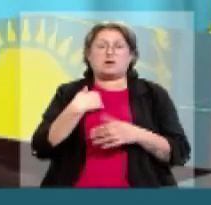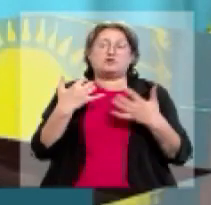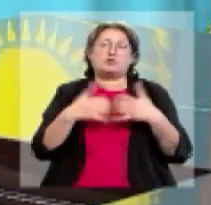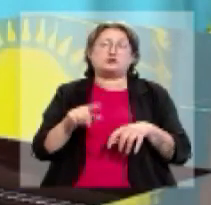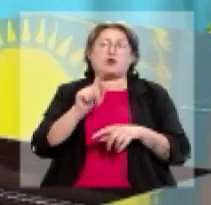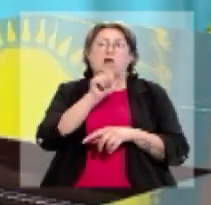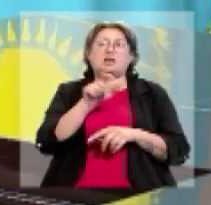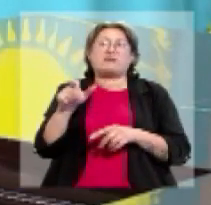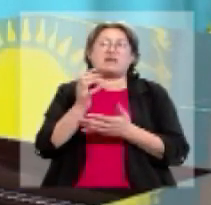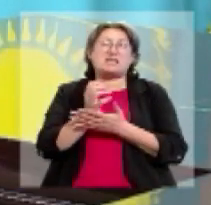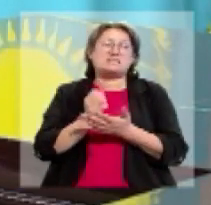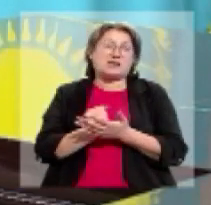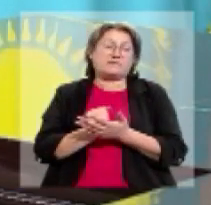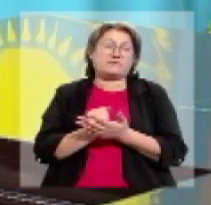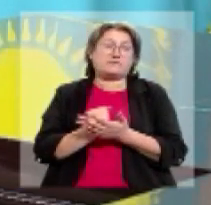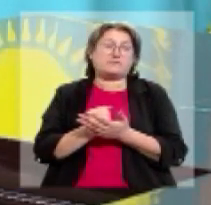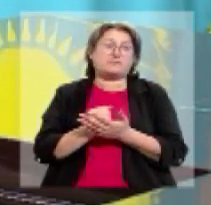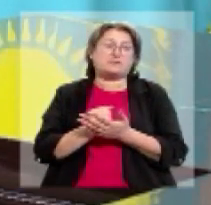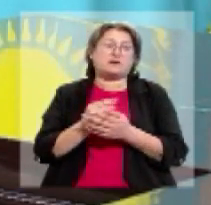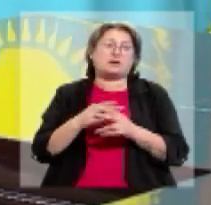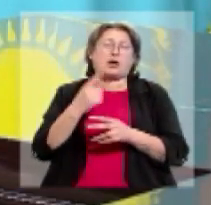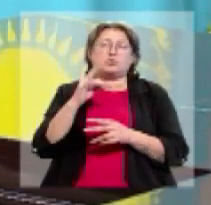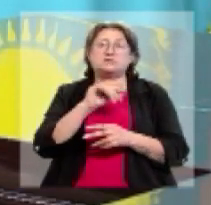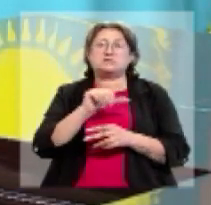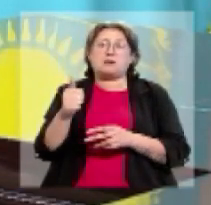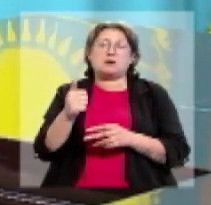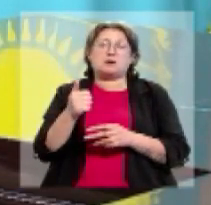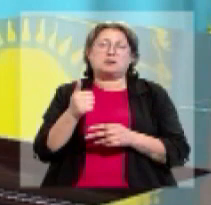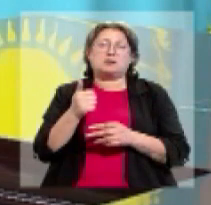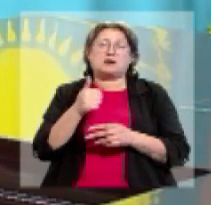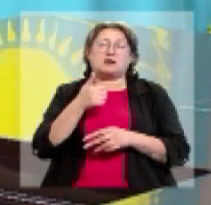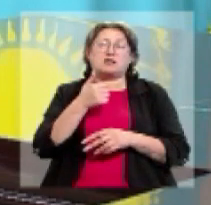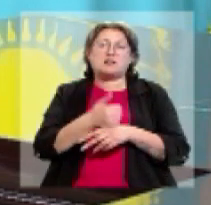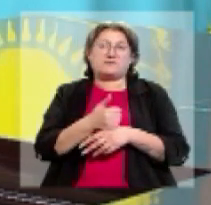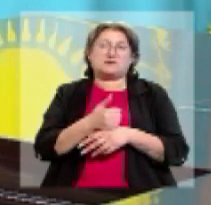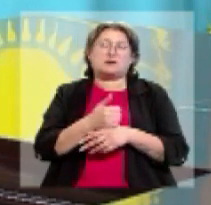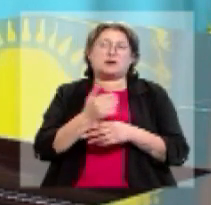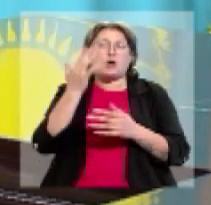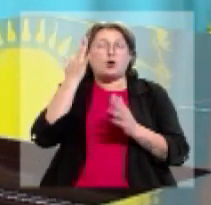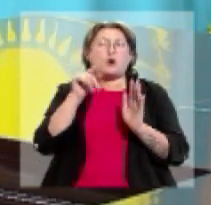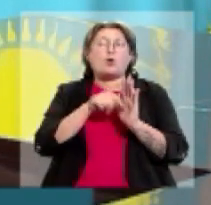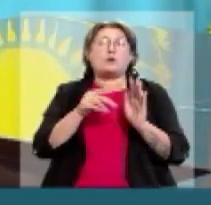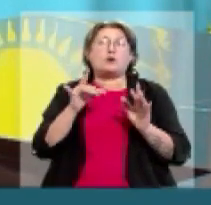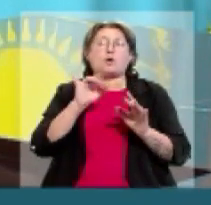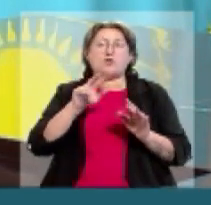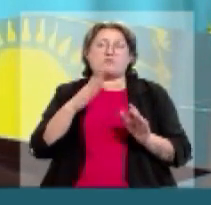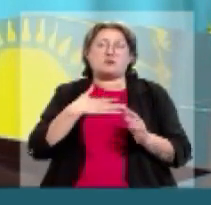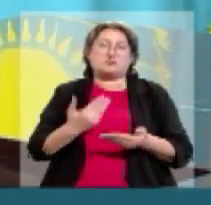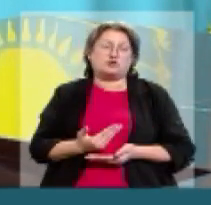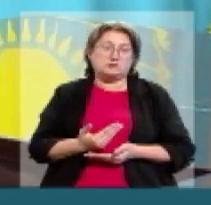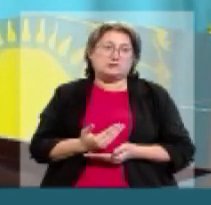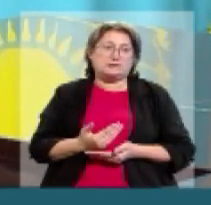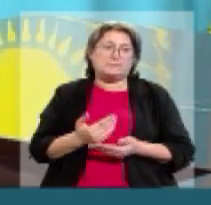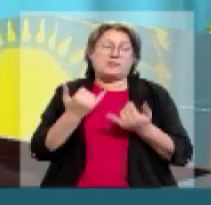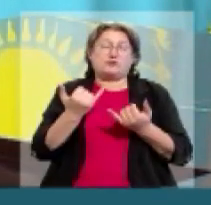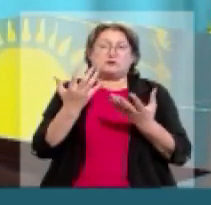что кадровый резерв сыграл одну из самых основополагающих ролей в моей жизни. И